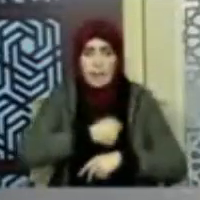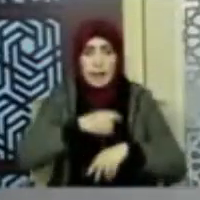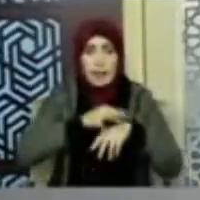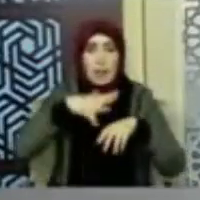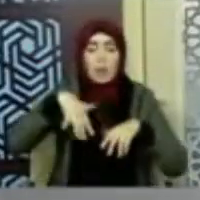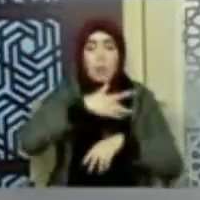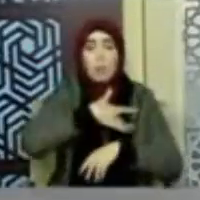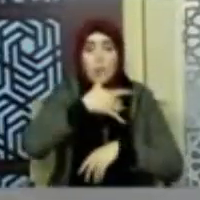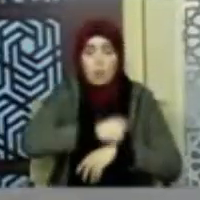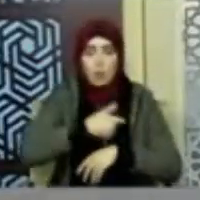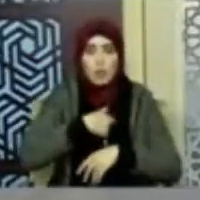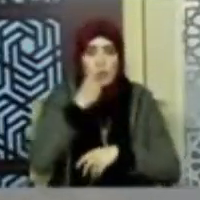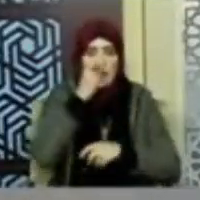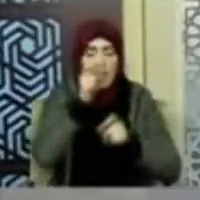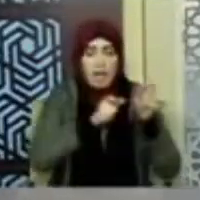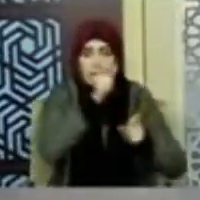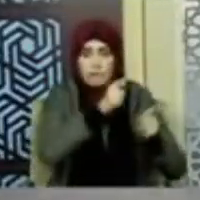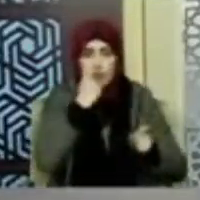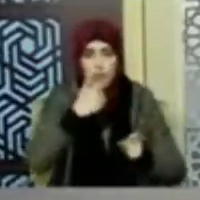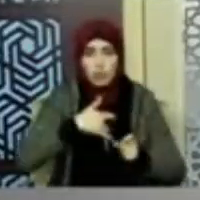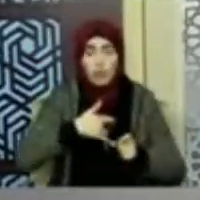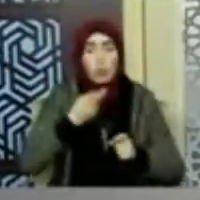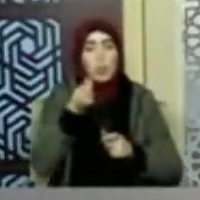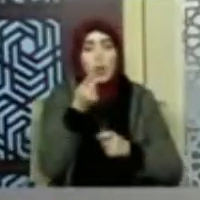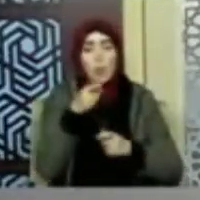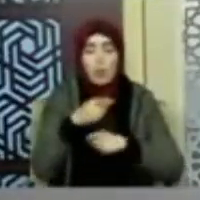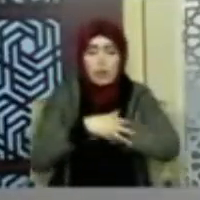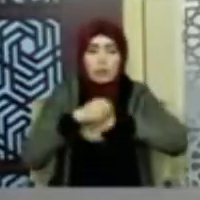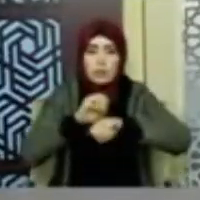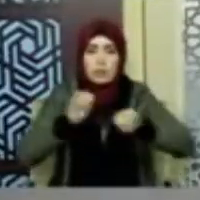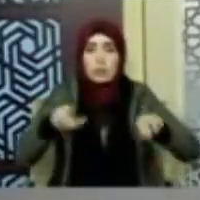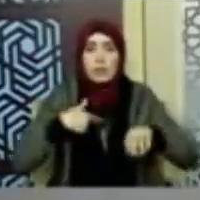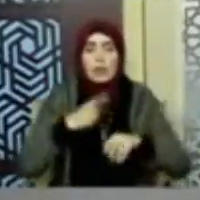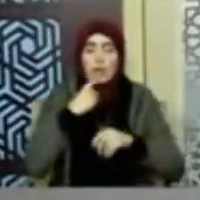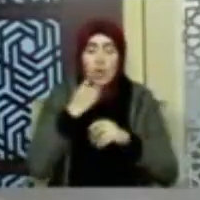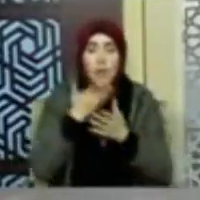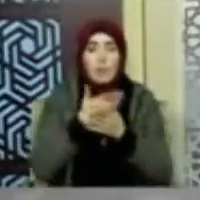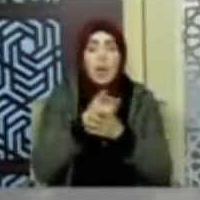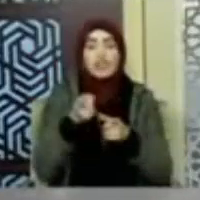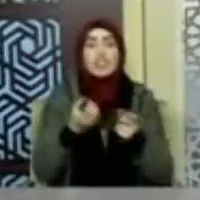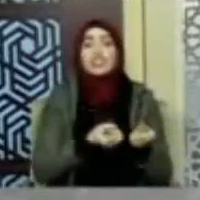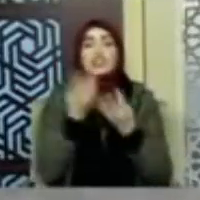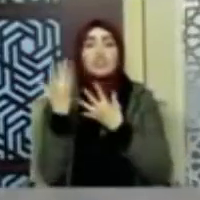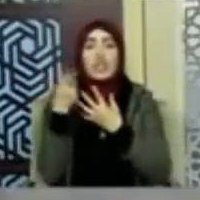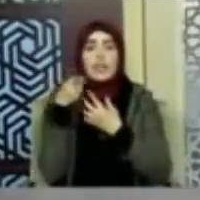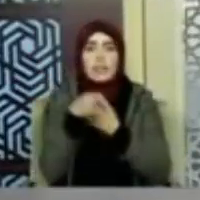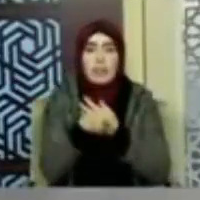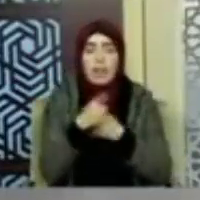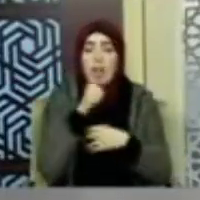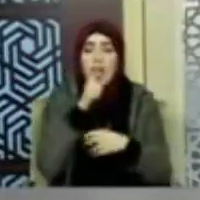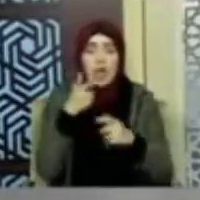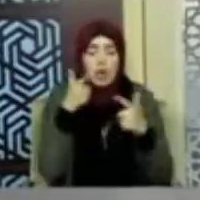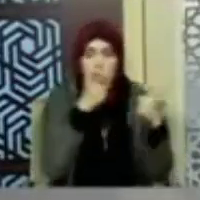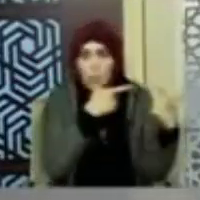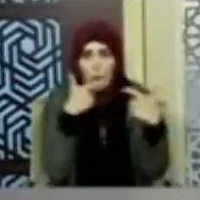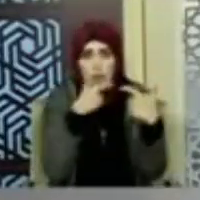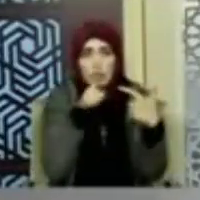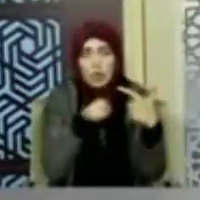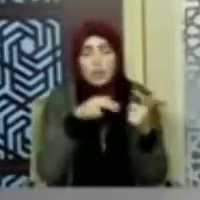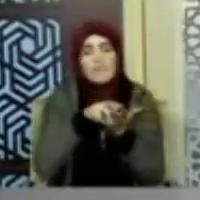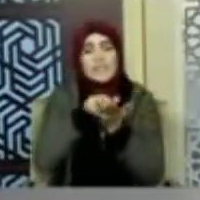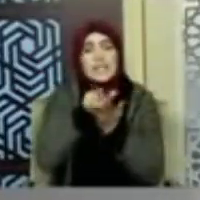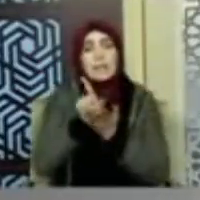المؤمنين أنفسهم وأموالهم بأن لهم الجنة، يقاتلون في